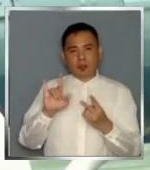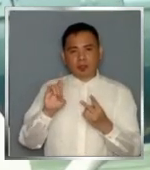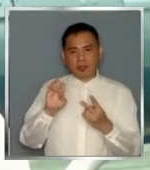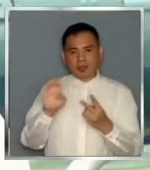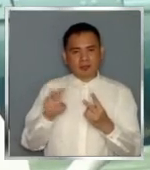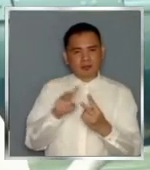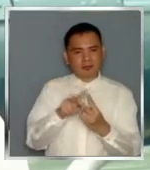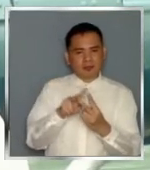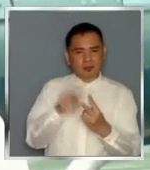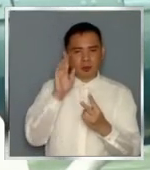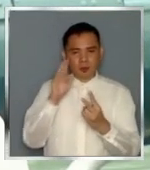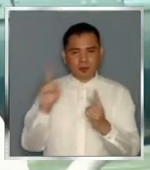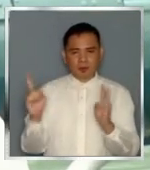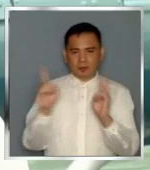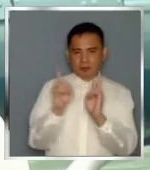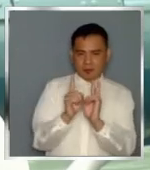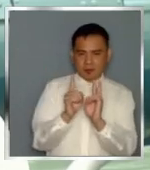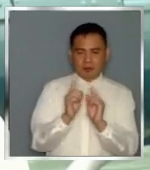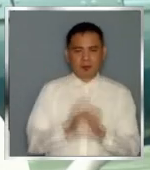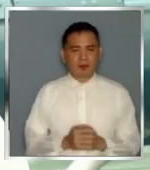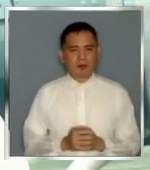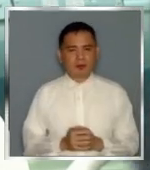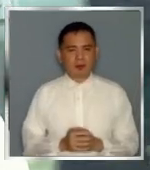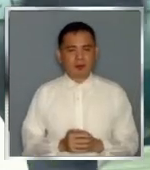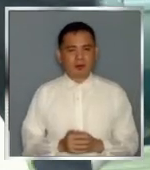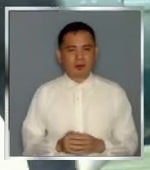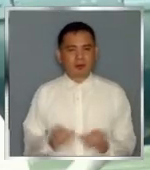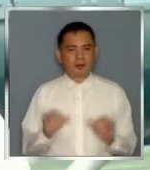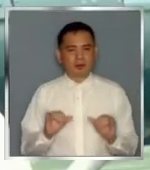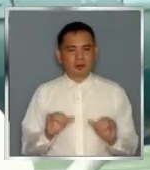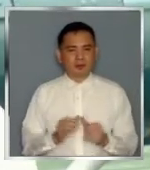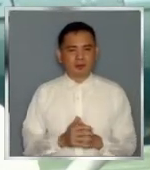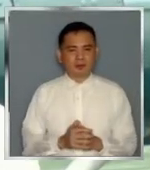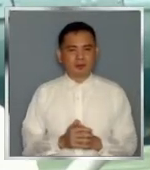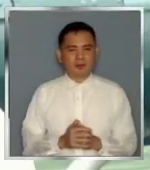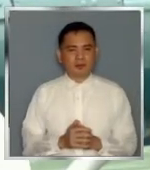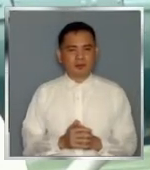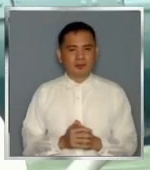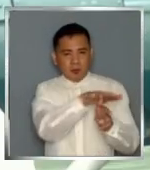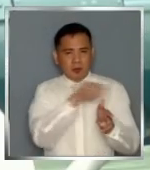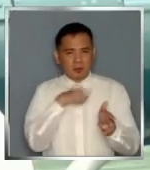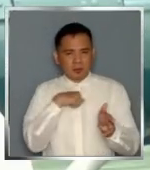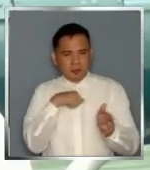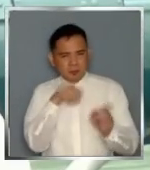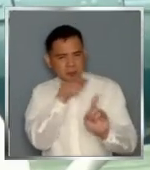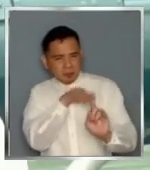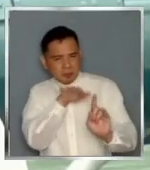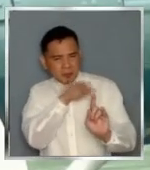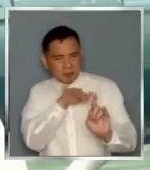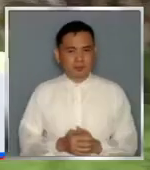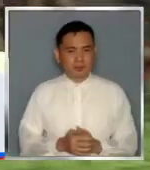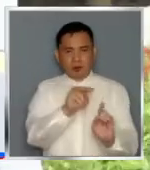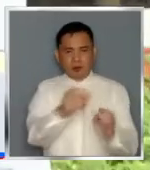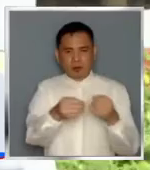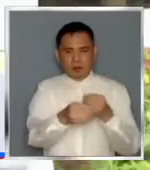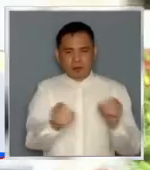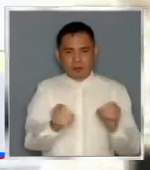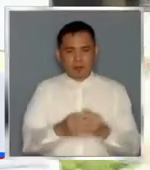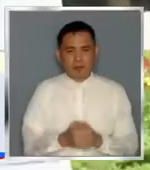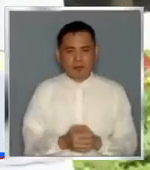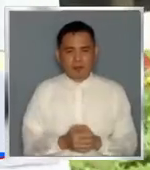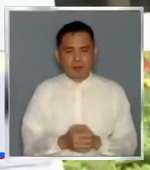Emil, nasisilayan mo na ba? Itong nakadungaw mula sa bintana ng chopper, hindi natin makumpirma kung si Presidente